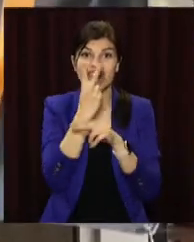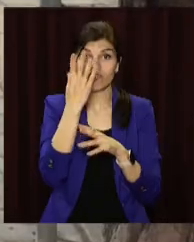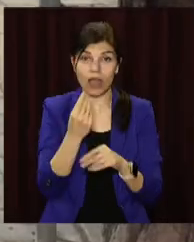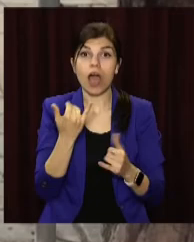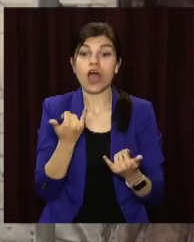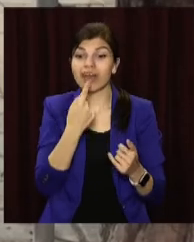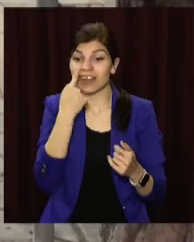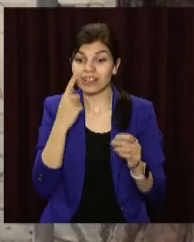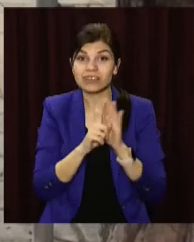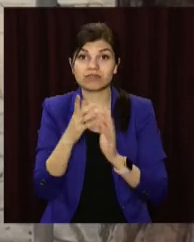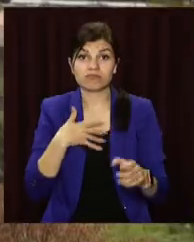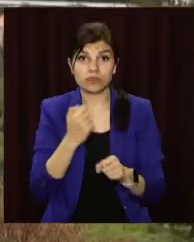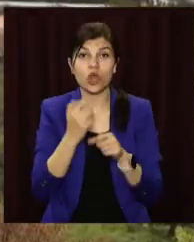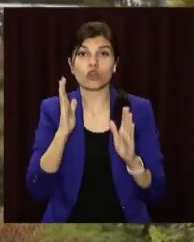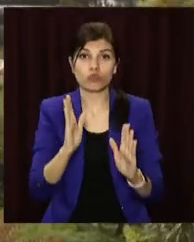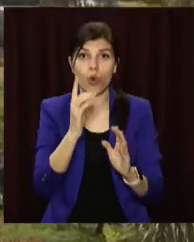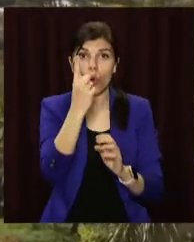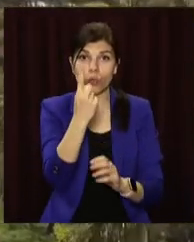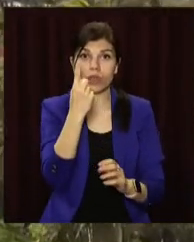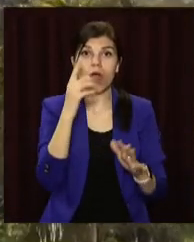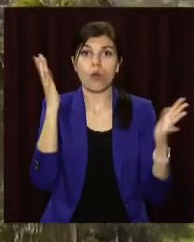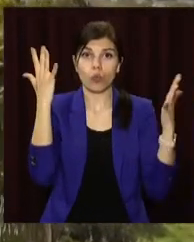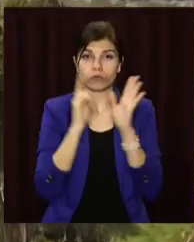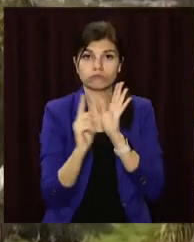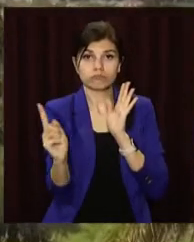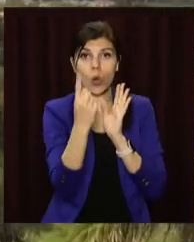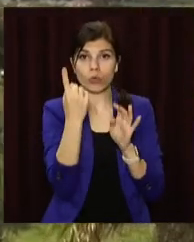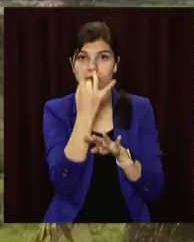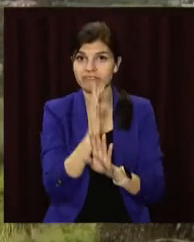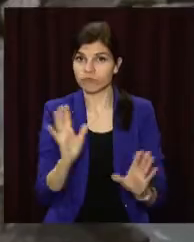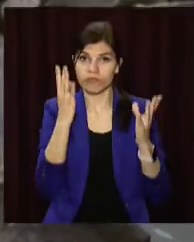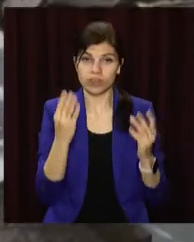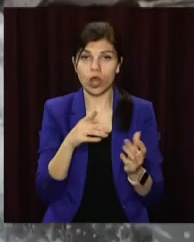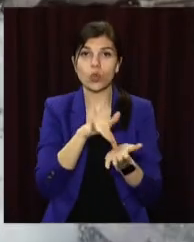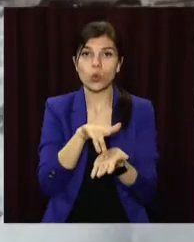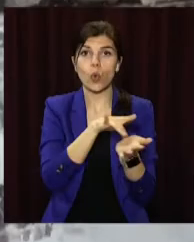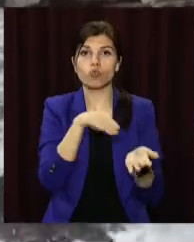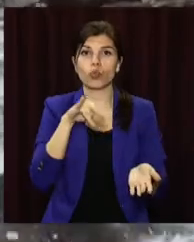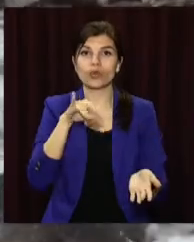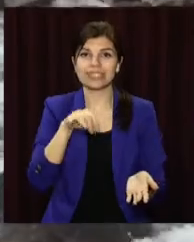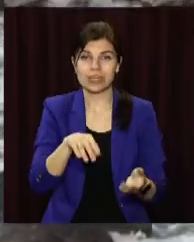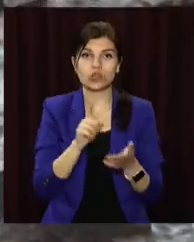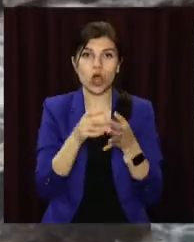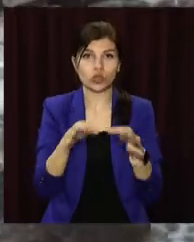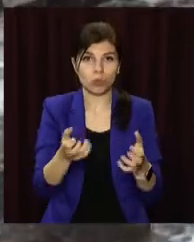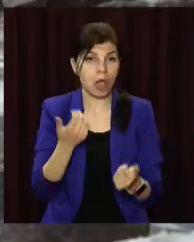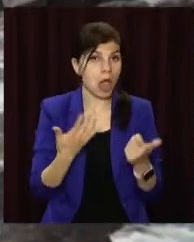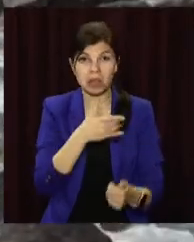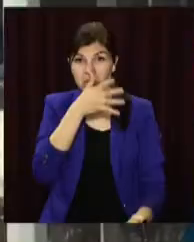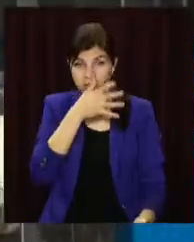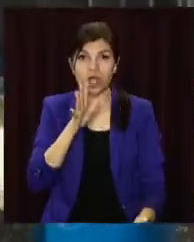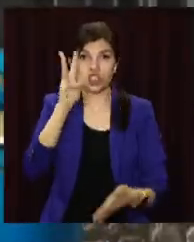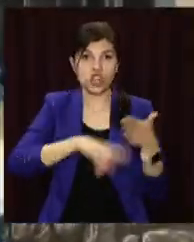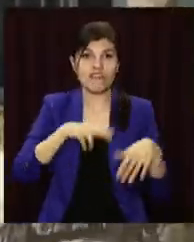після початку локдауну буде дозволена лише 1 прогулянка. Туристи мають отримати дозвіл, в іншому випадку їх може оштрафувати